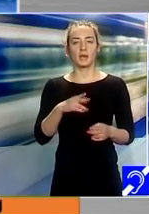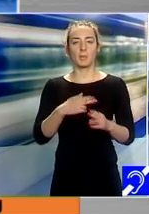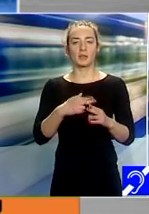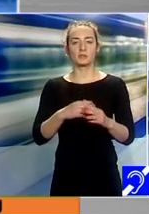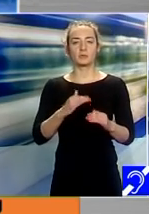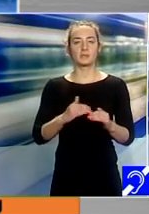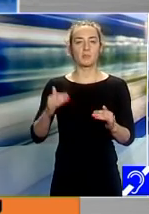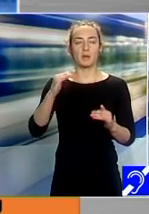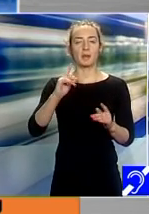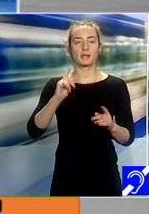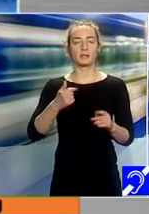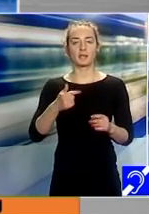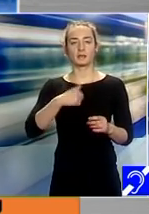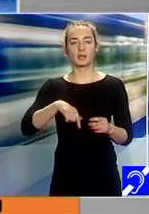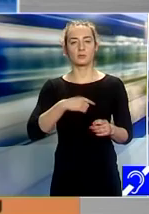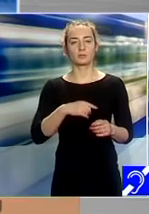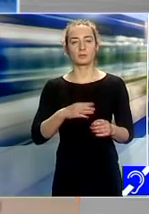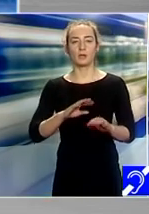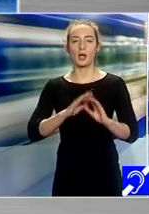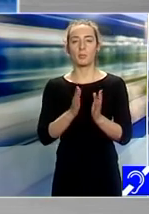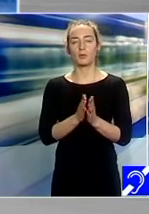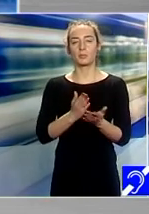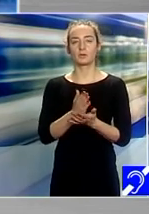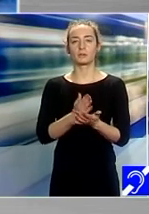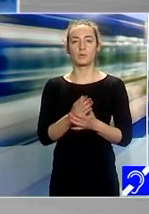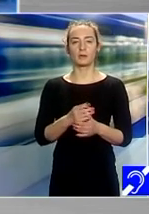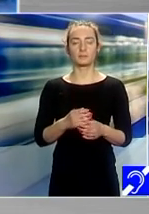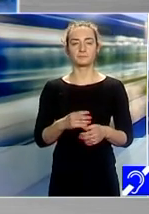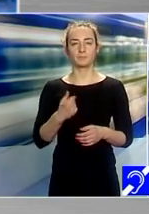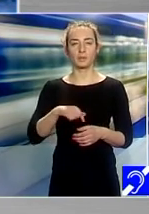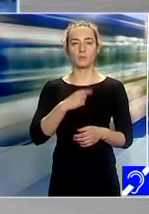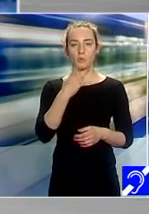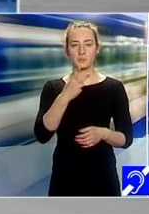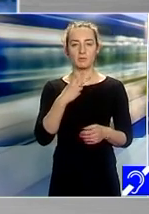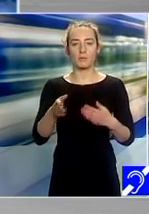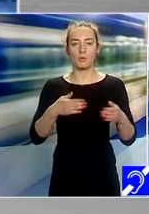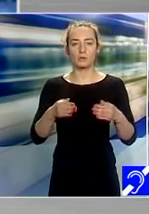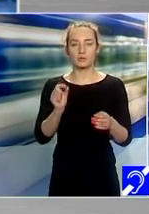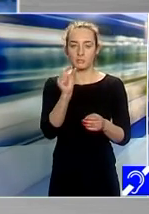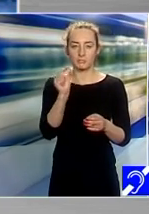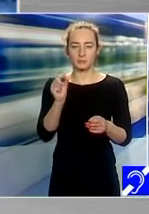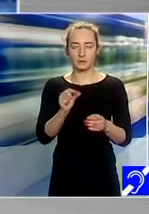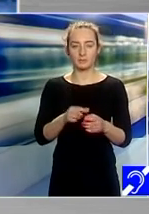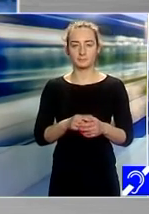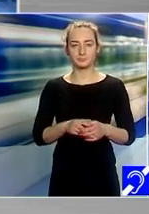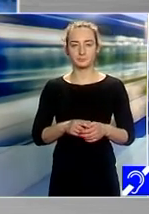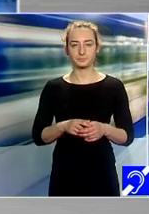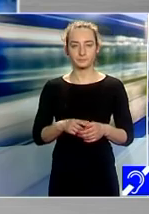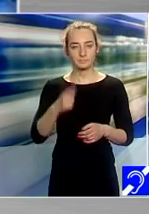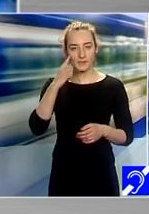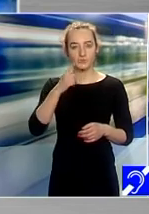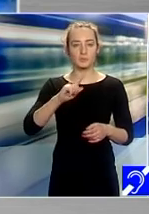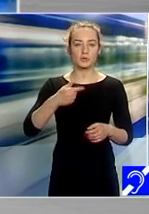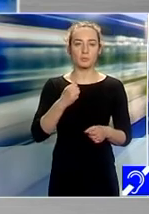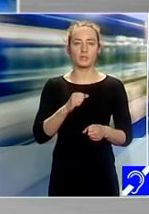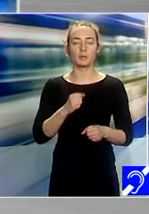observăm aproape întotdeauna, pentru că noi observăm fiecare mică imperfecțiune. Știm de ea, sau știm ce am